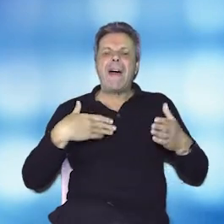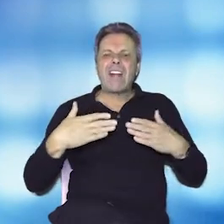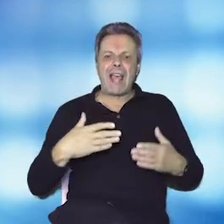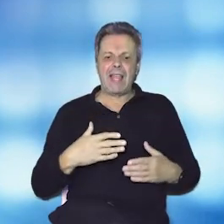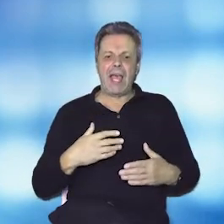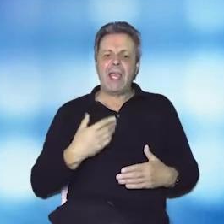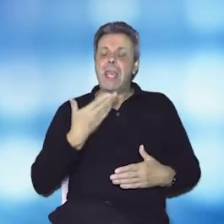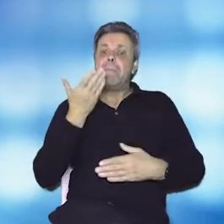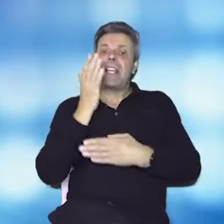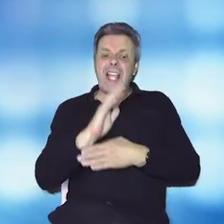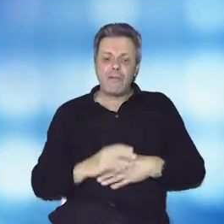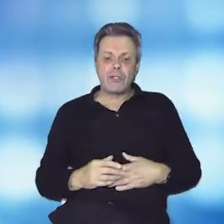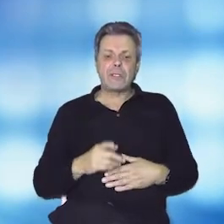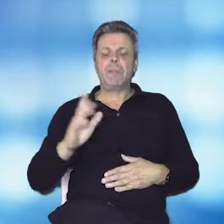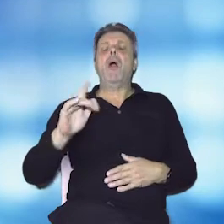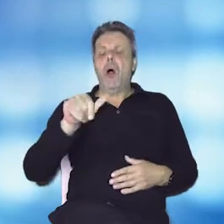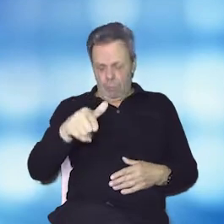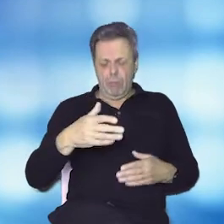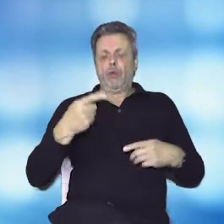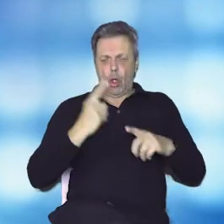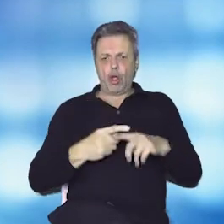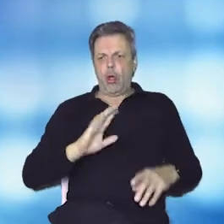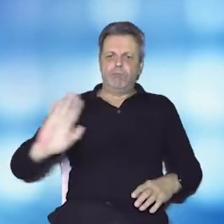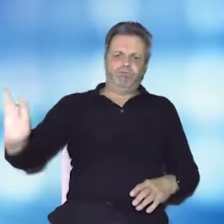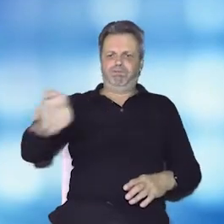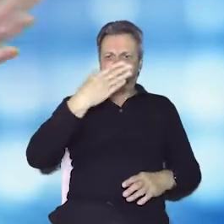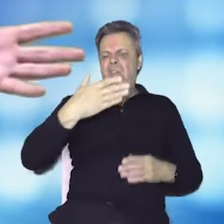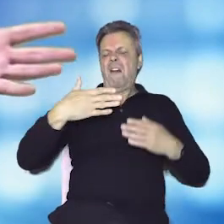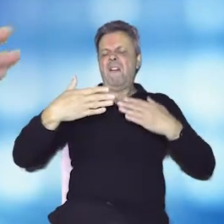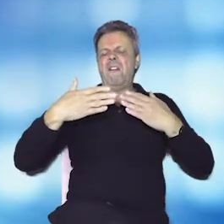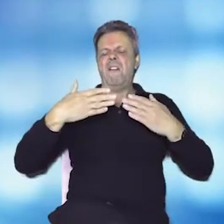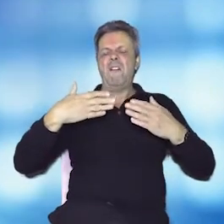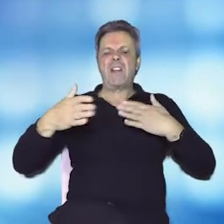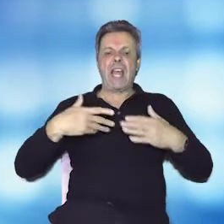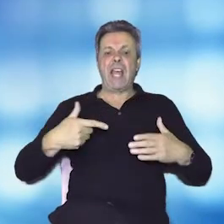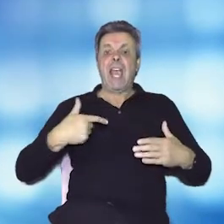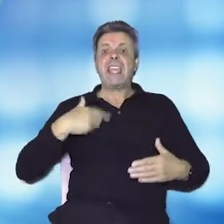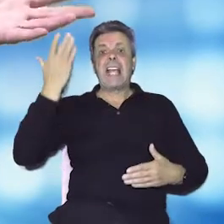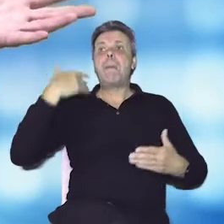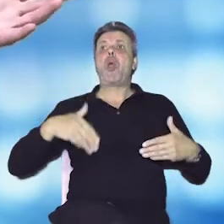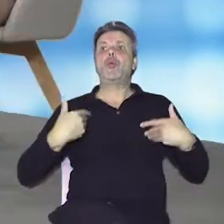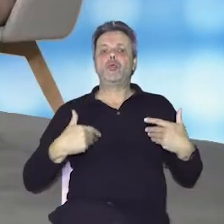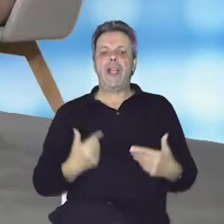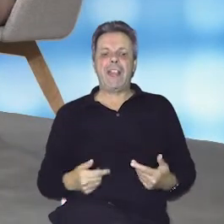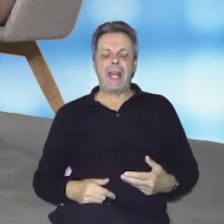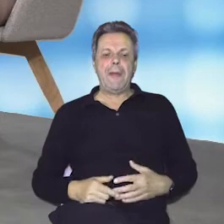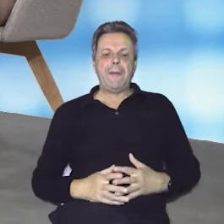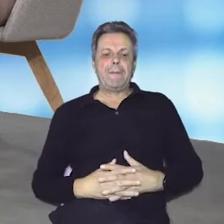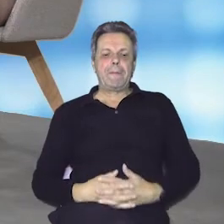predstavio se tko sam i ona mi je zalupila vrata pred nosom, ja sam bio oduševljen sa tim. Da. Sam i to